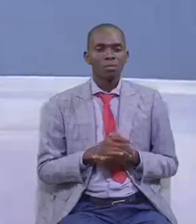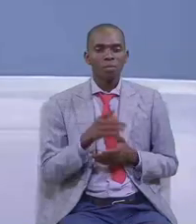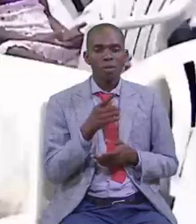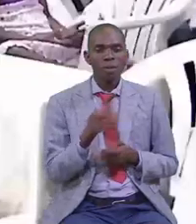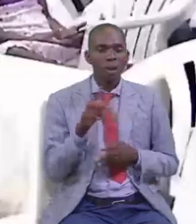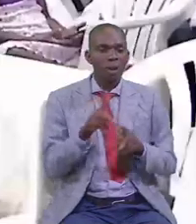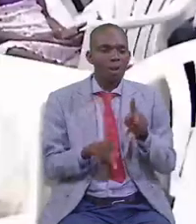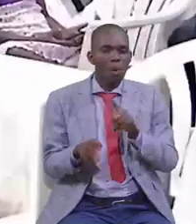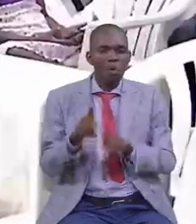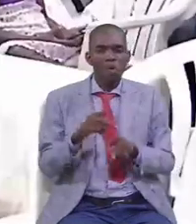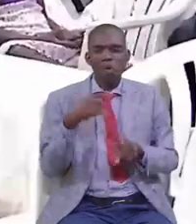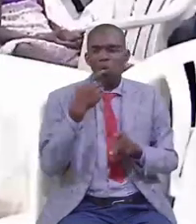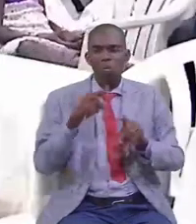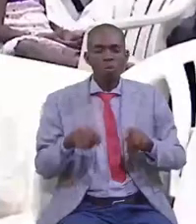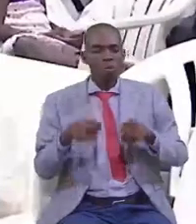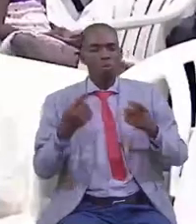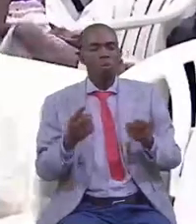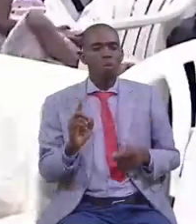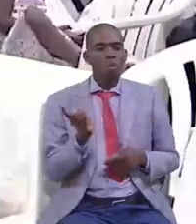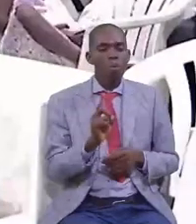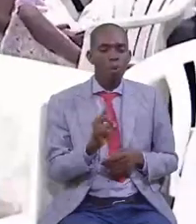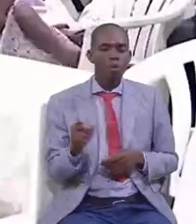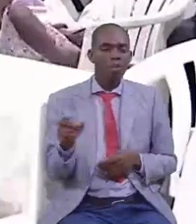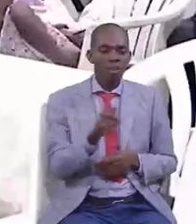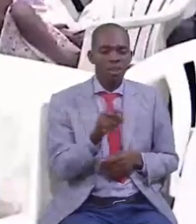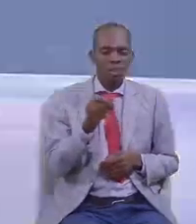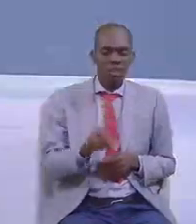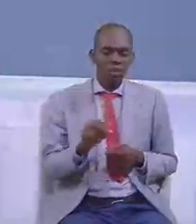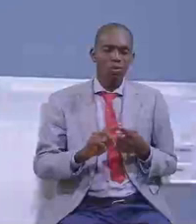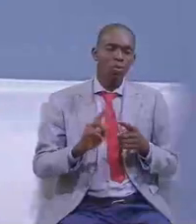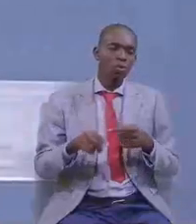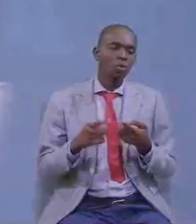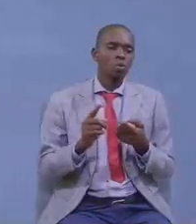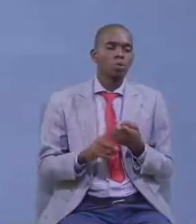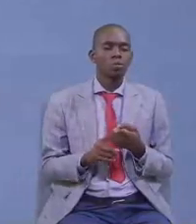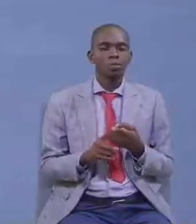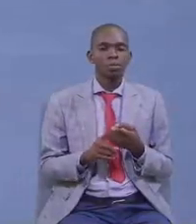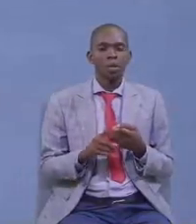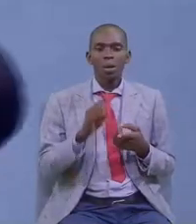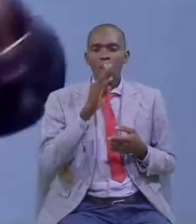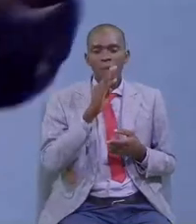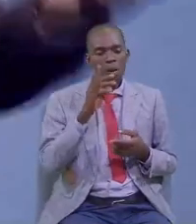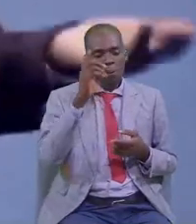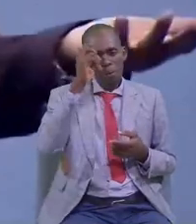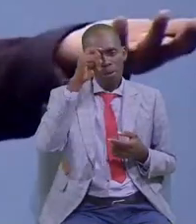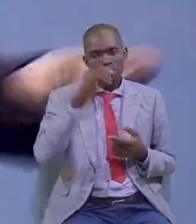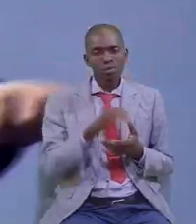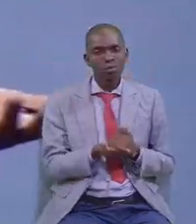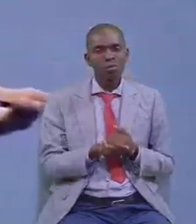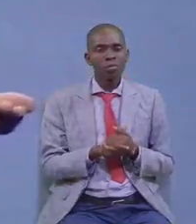Ceux qui vont là où on a besoin d'eux. Les sages. Ils utilisent leurs